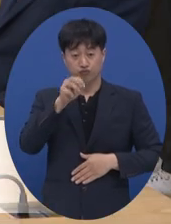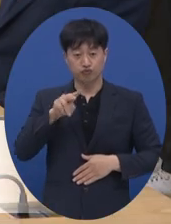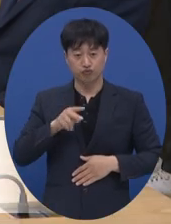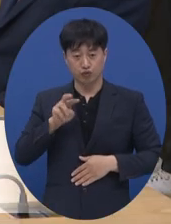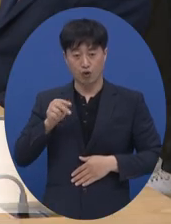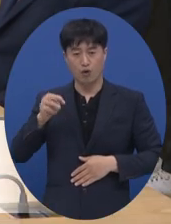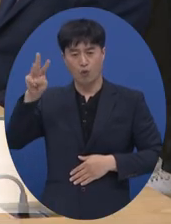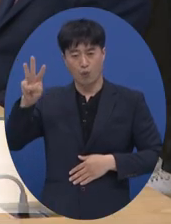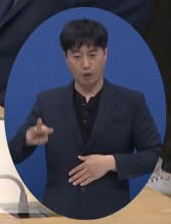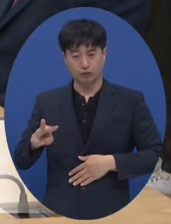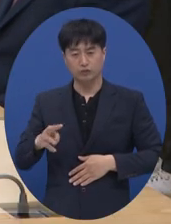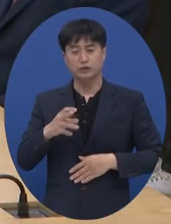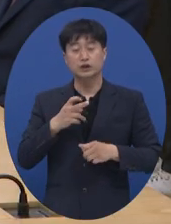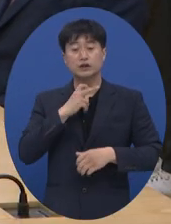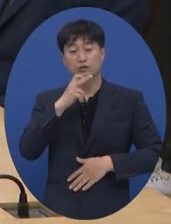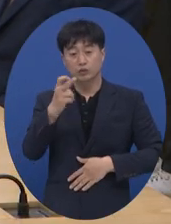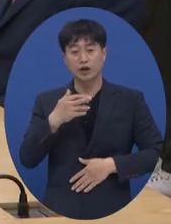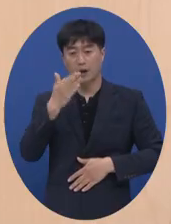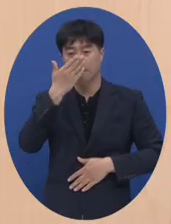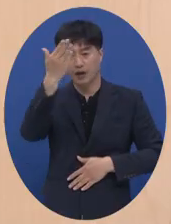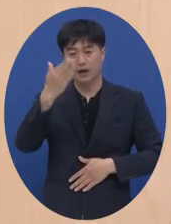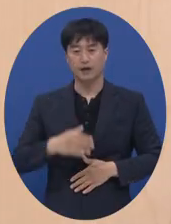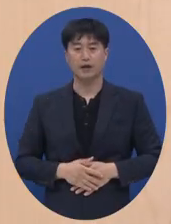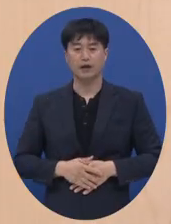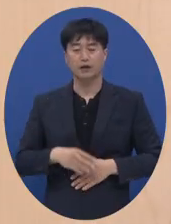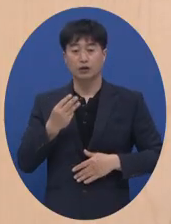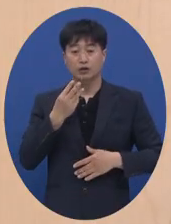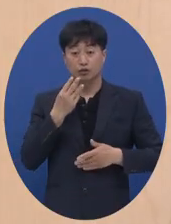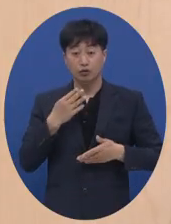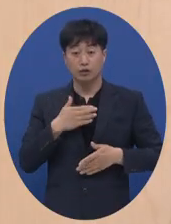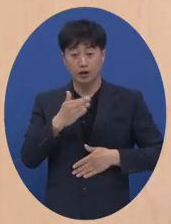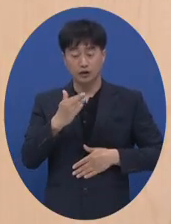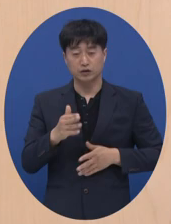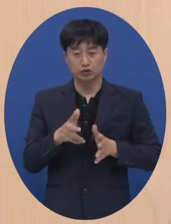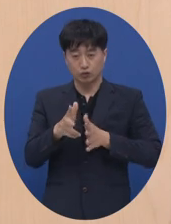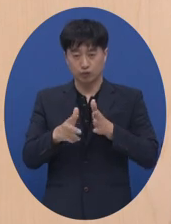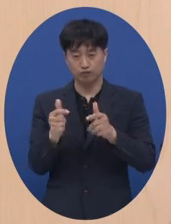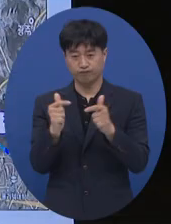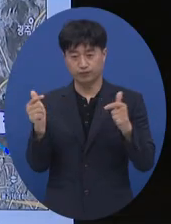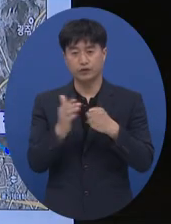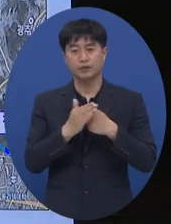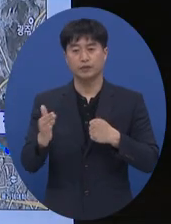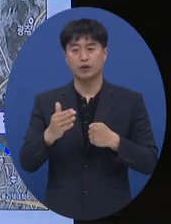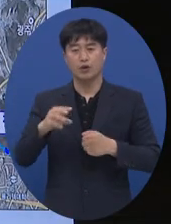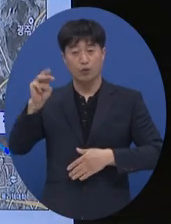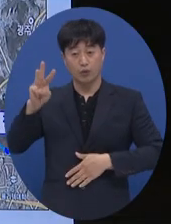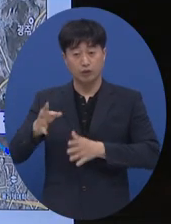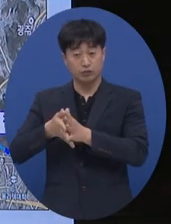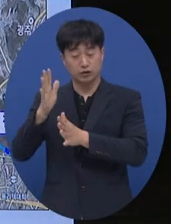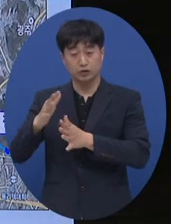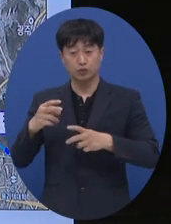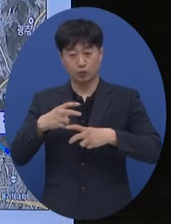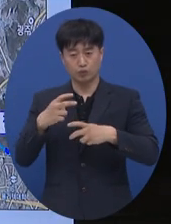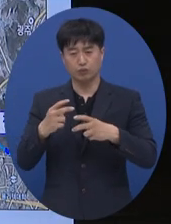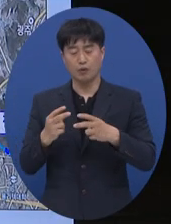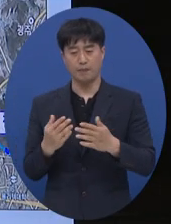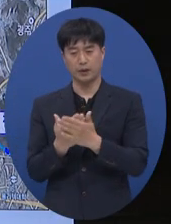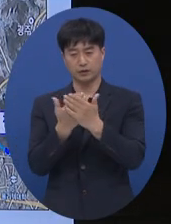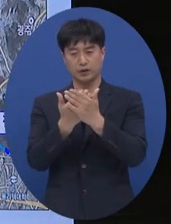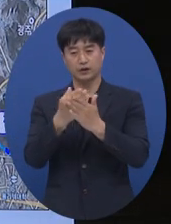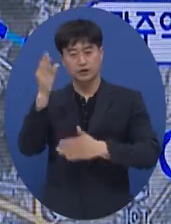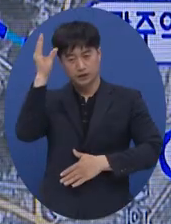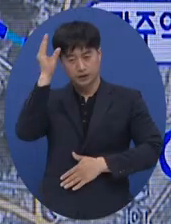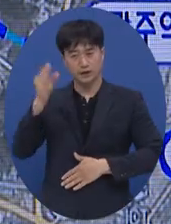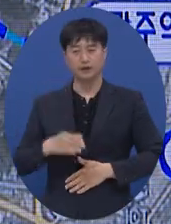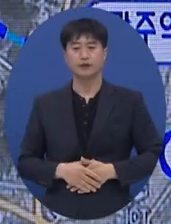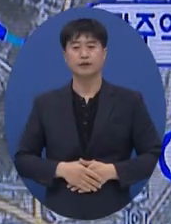광주역을 12분대에 오갈 수 있습니다. 서울로 접근하는 철도망이 확충됨에 따라 광주시 교통 인프라가 크게 개선될 것으로